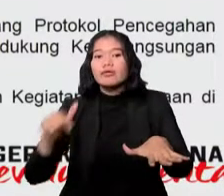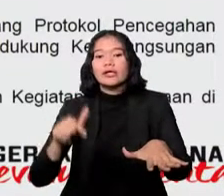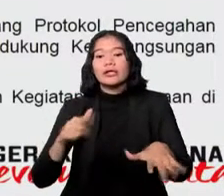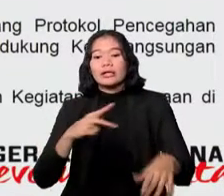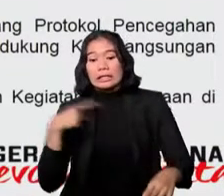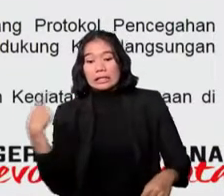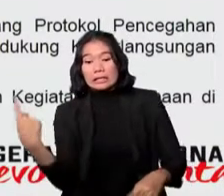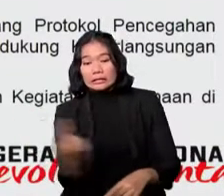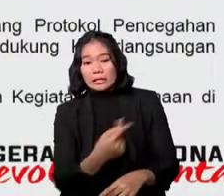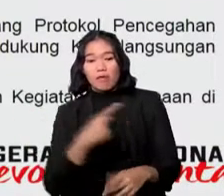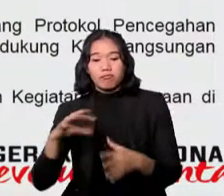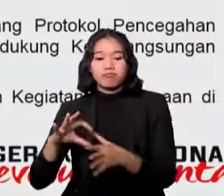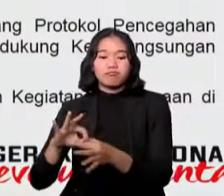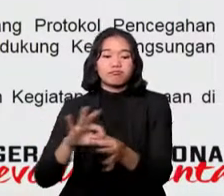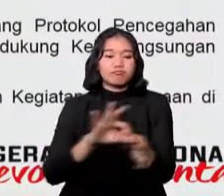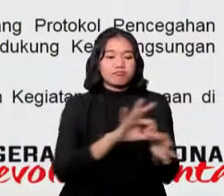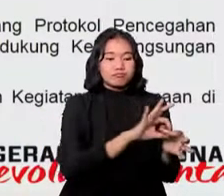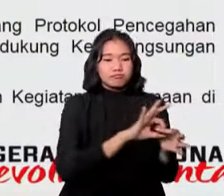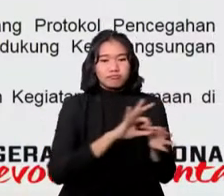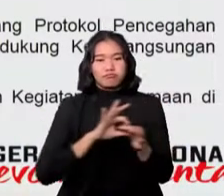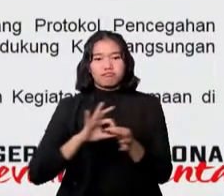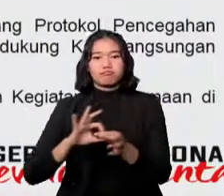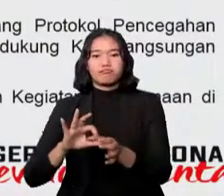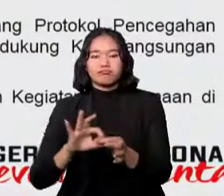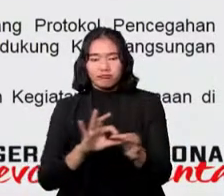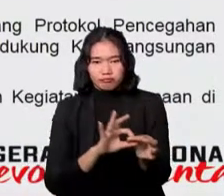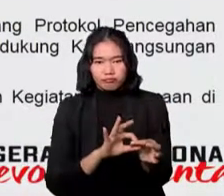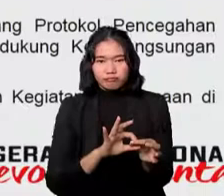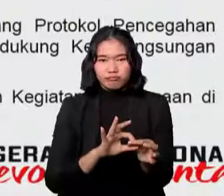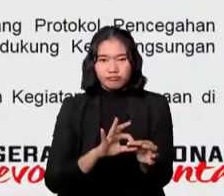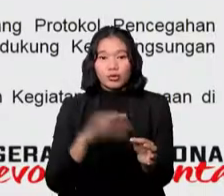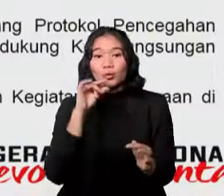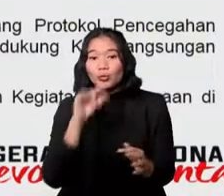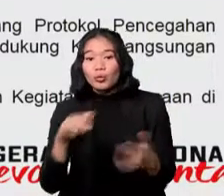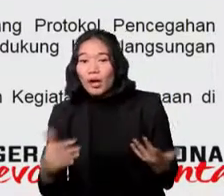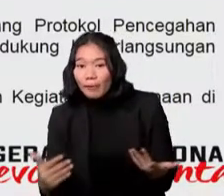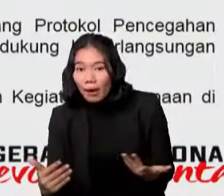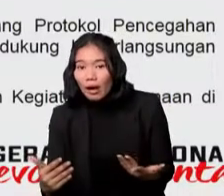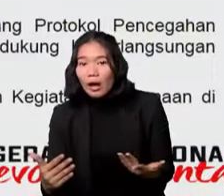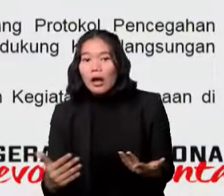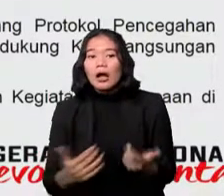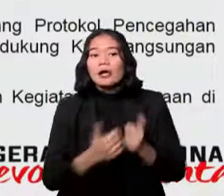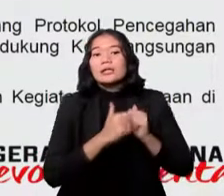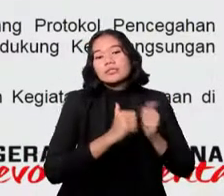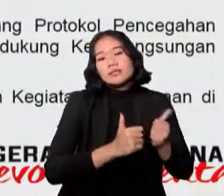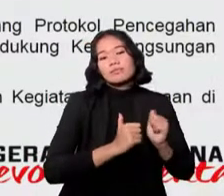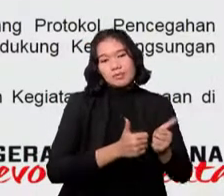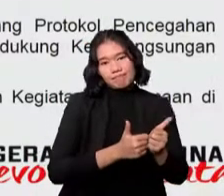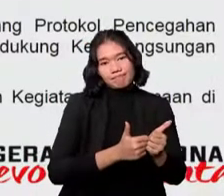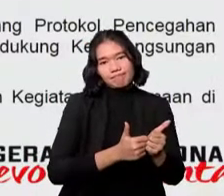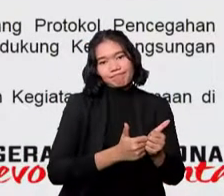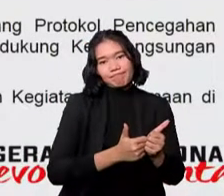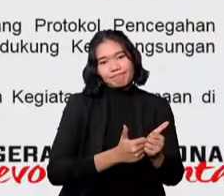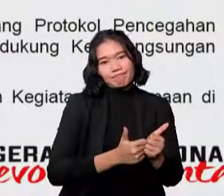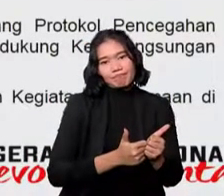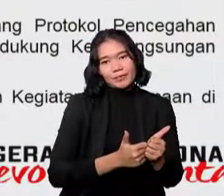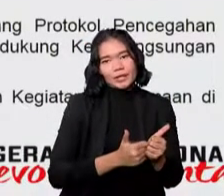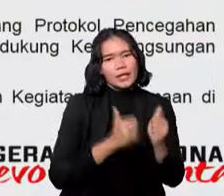kita berkoordinasikan dengan kementerian di bawah koordinasi kita untuk mengantisipasi